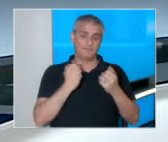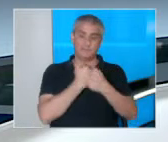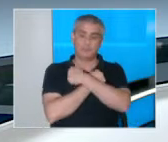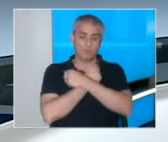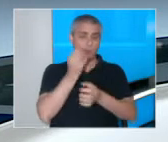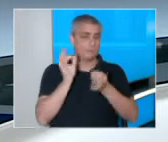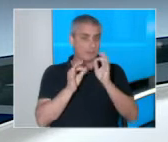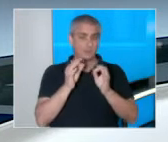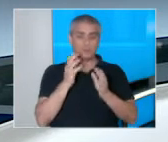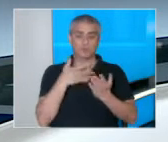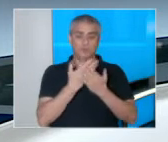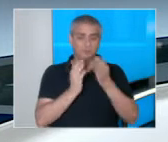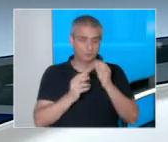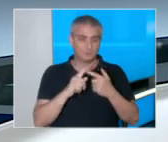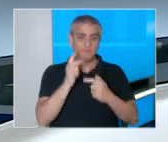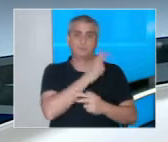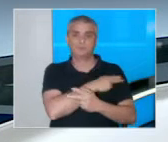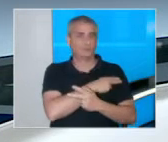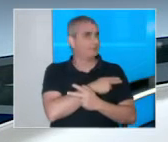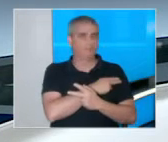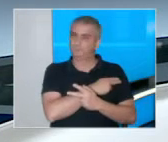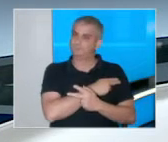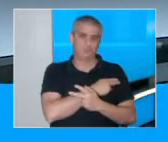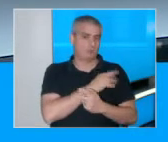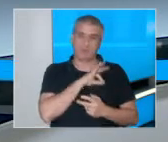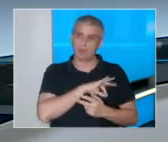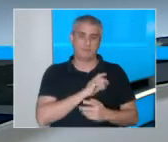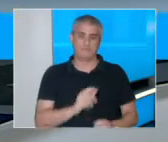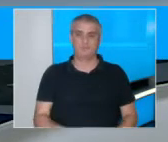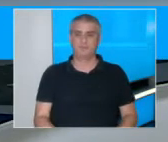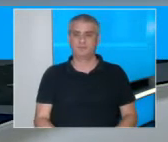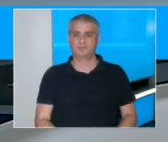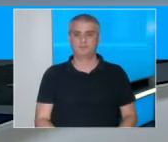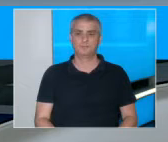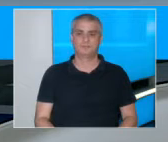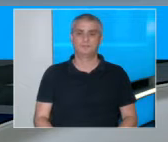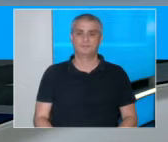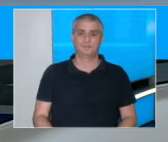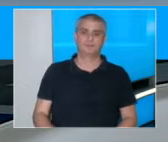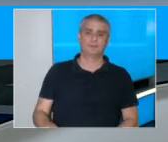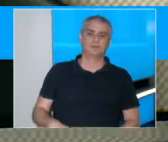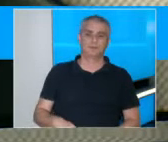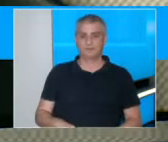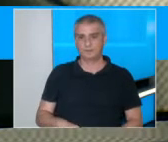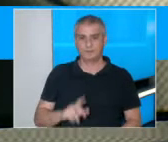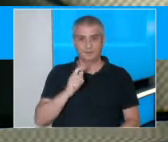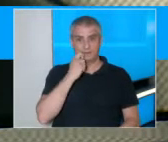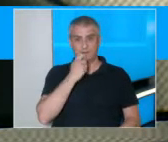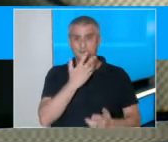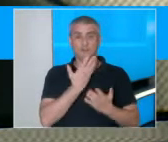של הפרקליטות ושל היועמ"ש ושל המשטרה לא ממש מניב פירות. במשפט אחד אמרת שתי אורך אחורות שהגישה של